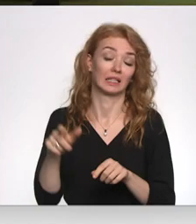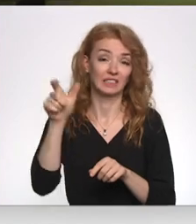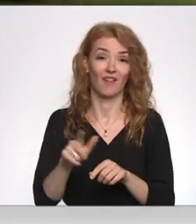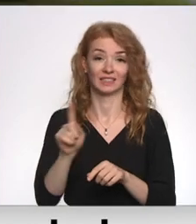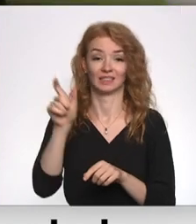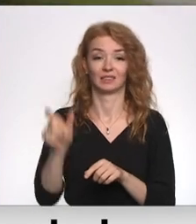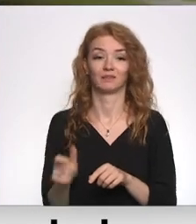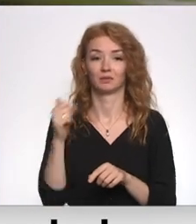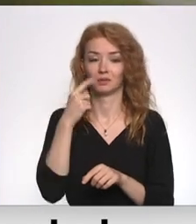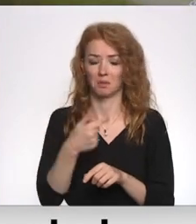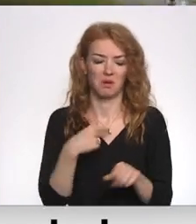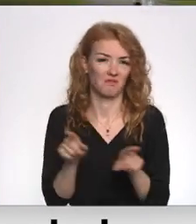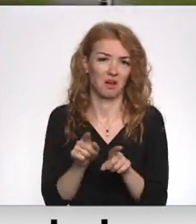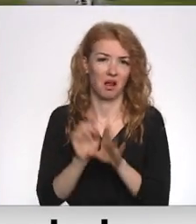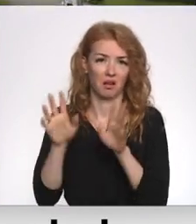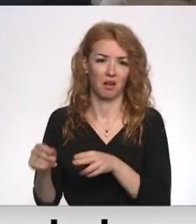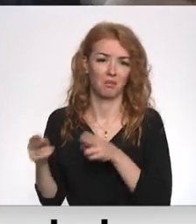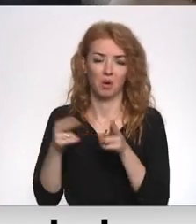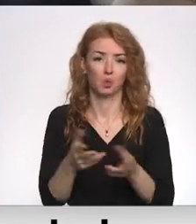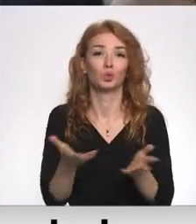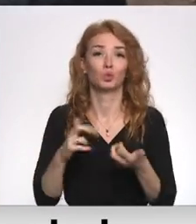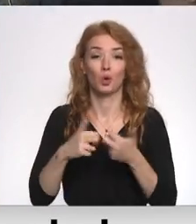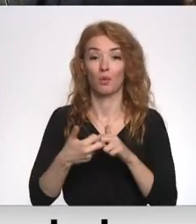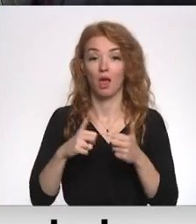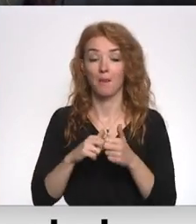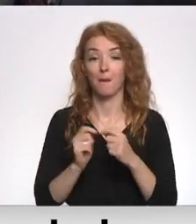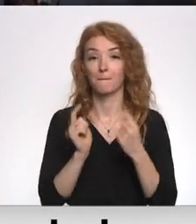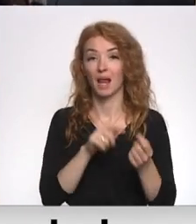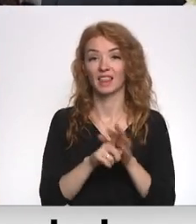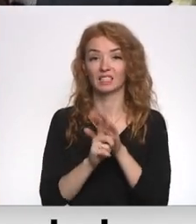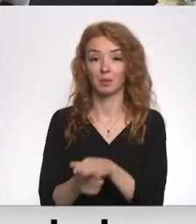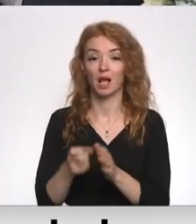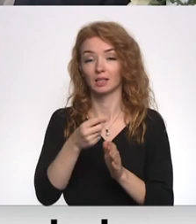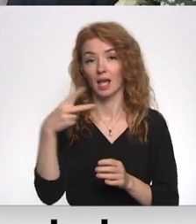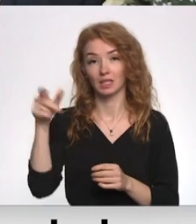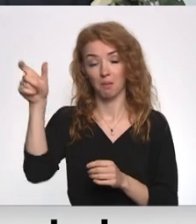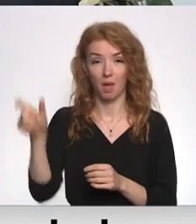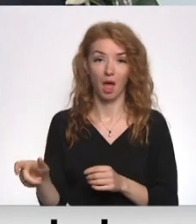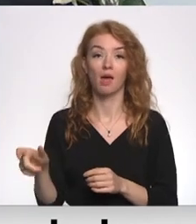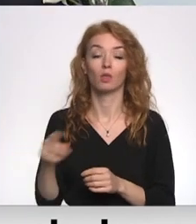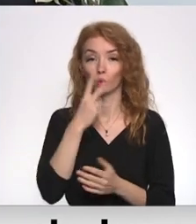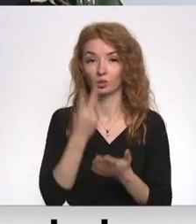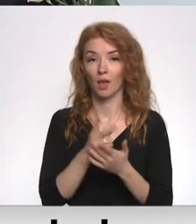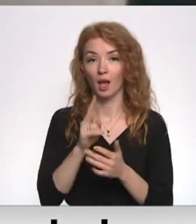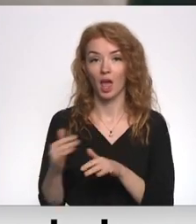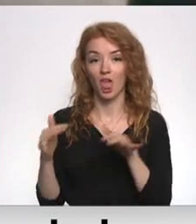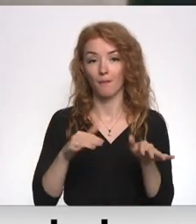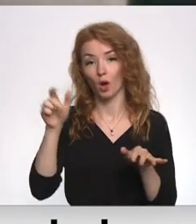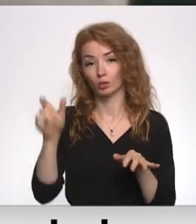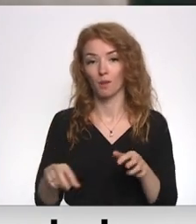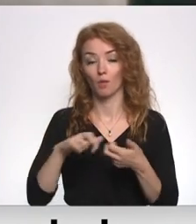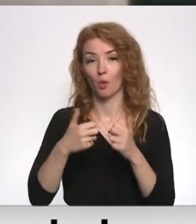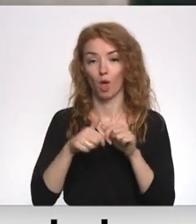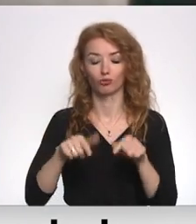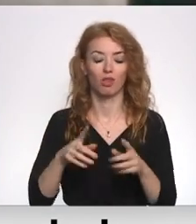cilvēki. Tas man vienalga, lai prauc, kas problēma. Pret diskriminācijas eksperti Rasma Pīpiķi tomēr uzskata, ka iebraucējiem izaicinājumi šeit